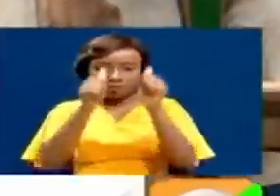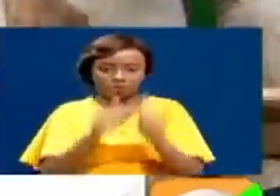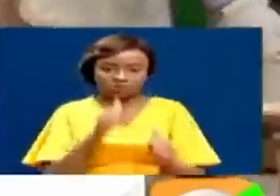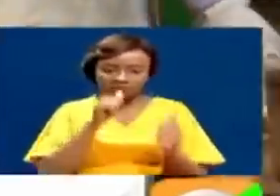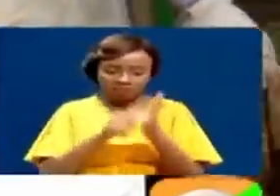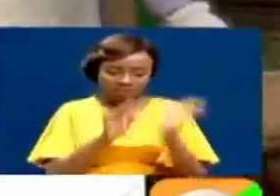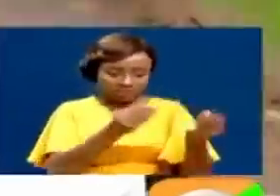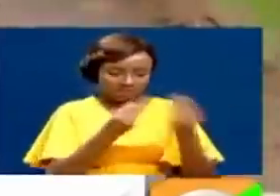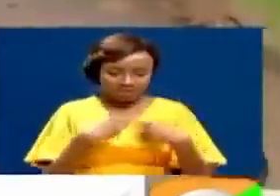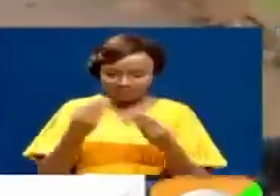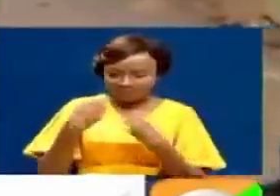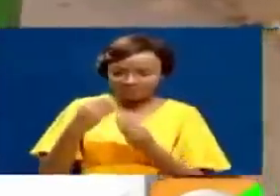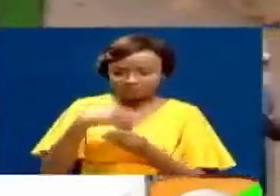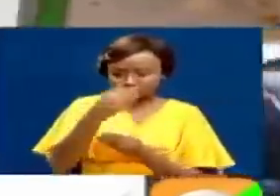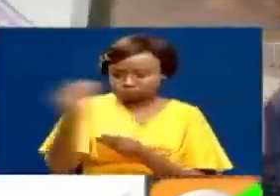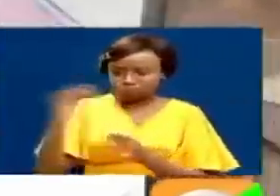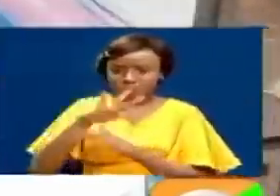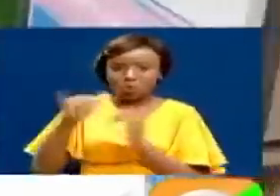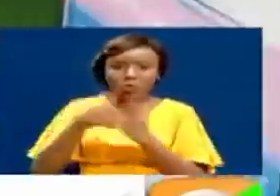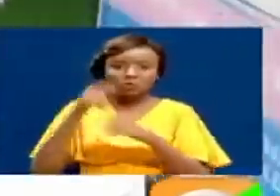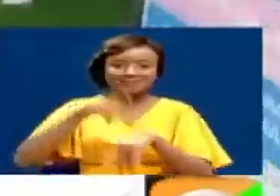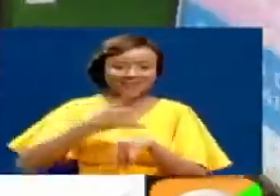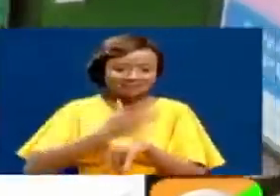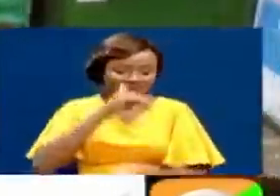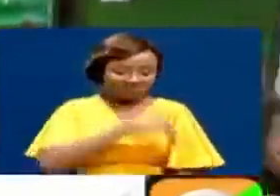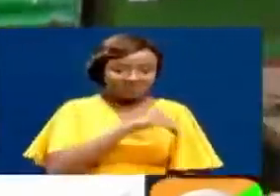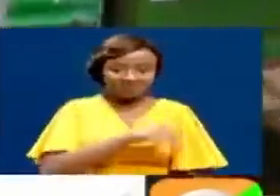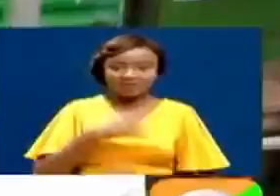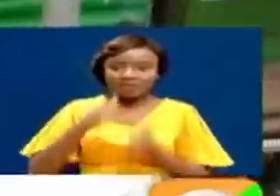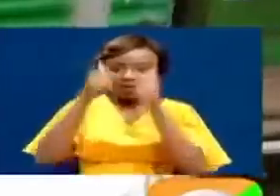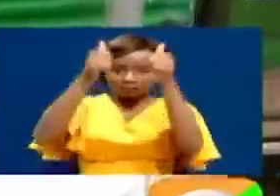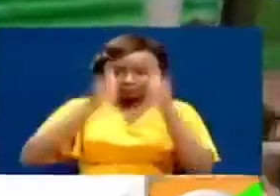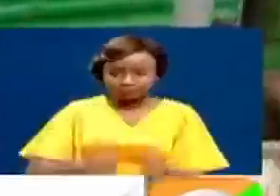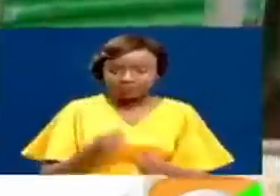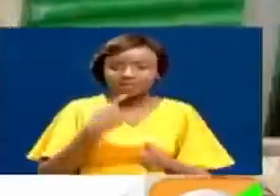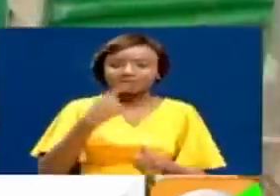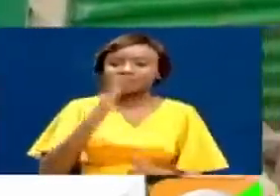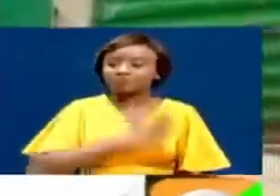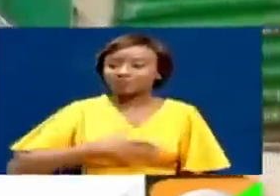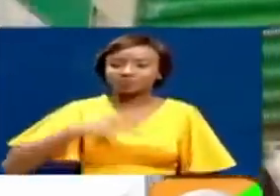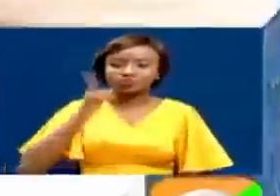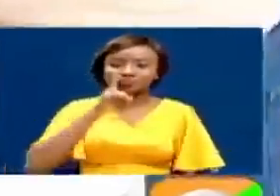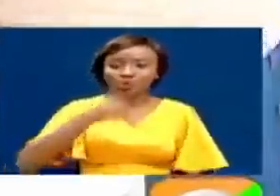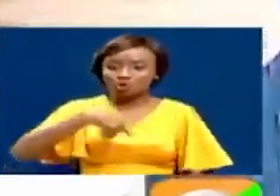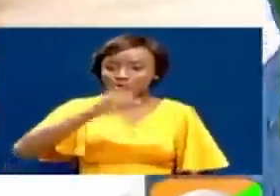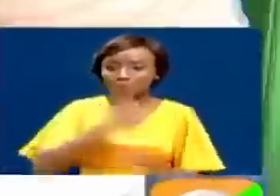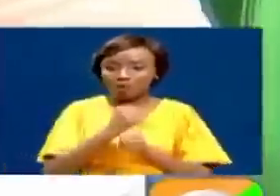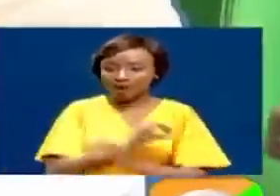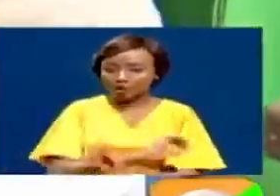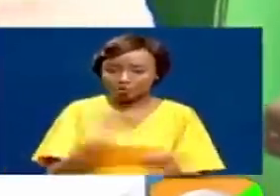jioni, wakati kitu saa 11:30. Wakaweka notice na wakatuambia kesho tusirauke kazi.